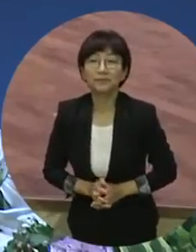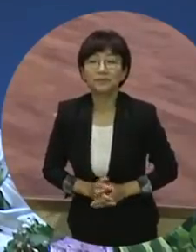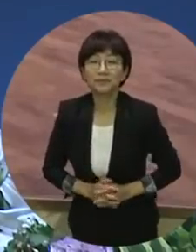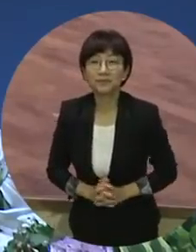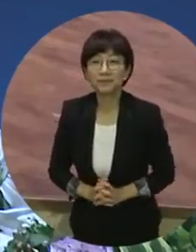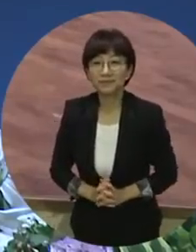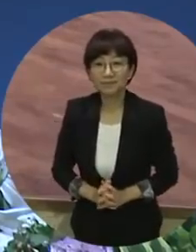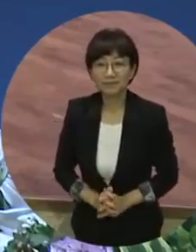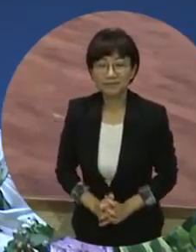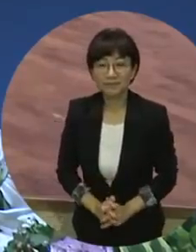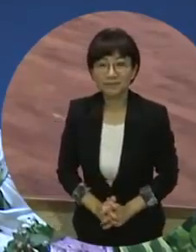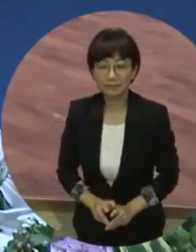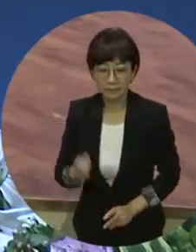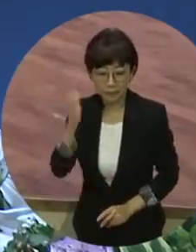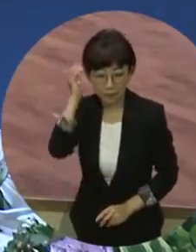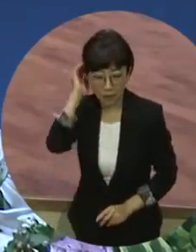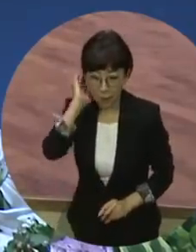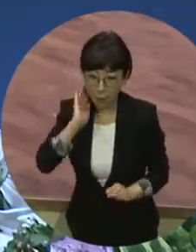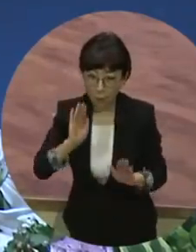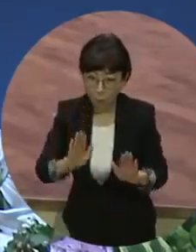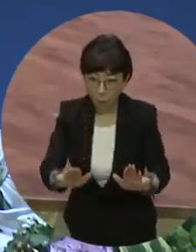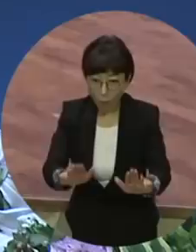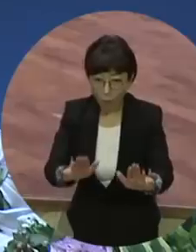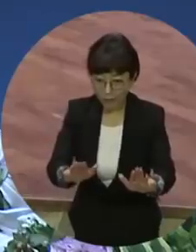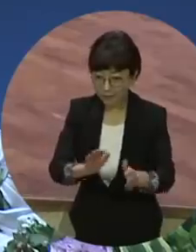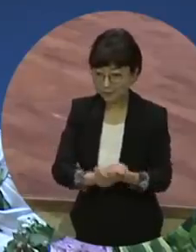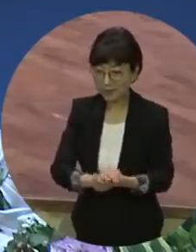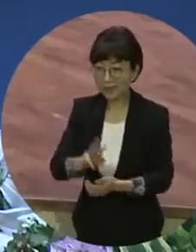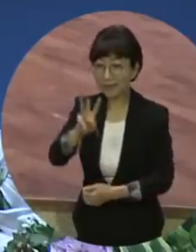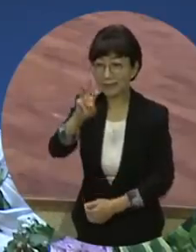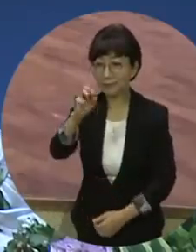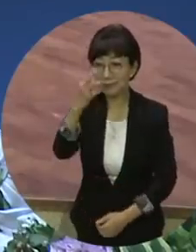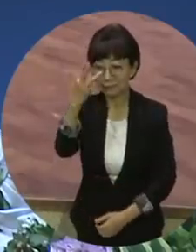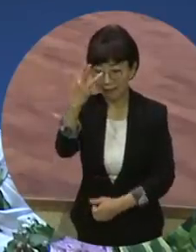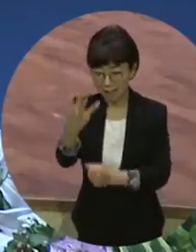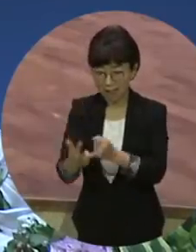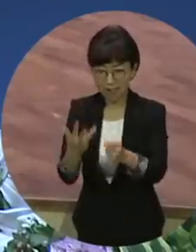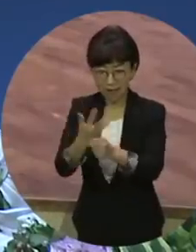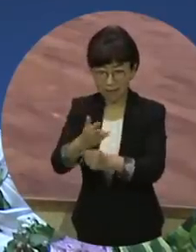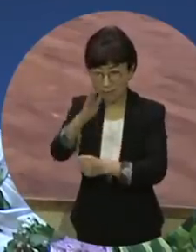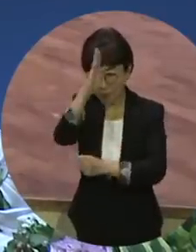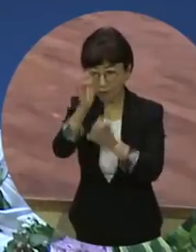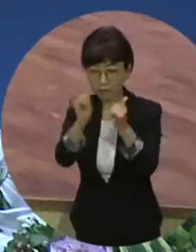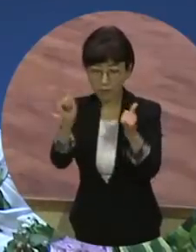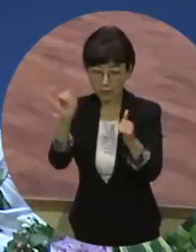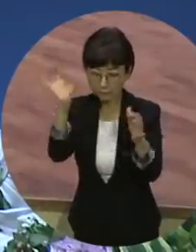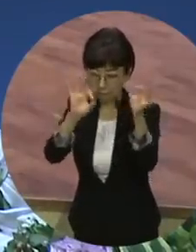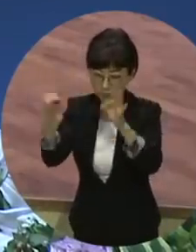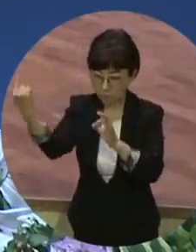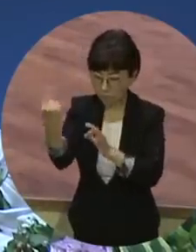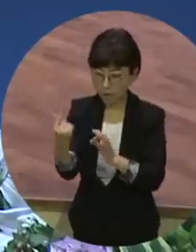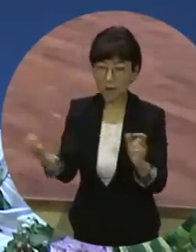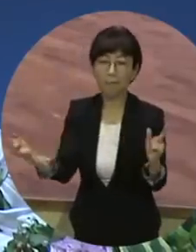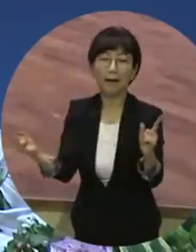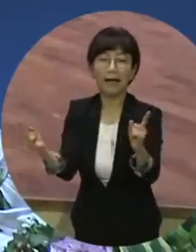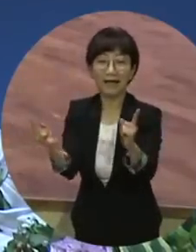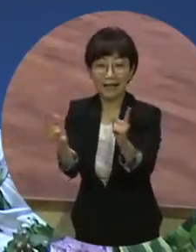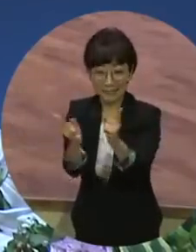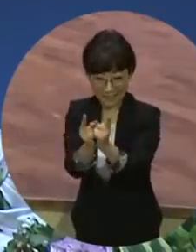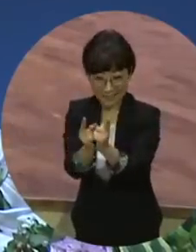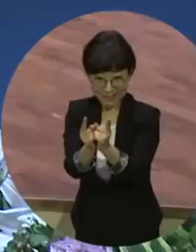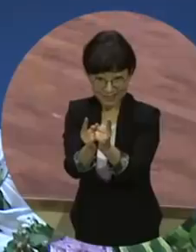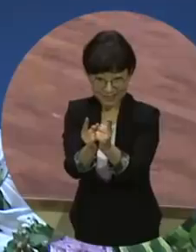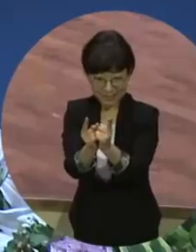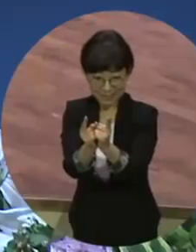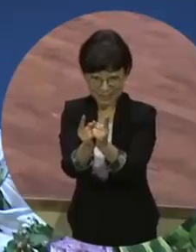그 모순된 베데스다 연못에 38년 된 병자를 찾아오셨다는 거예요. 이 말은 하나님이신